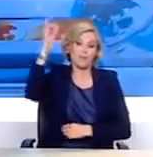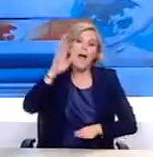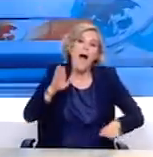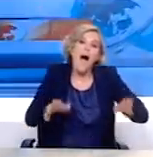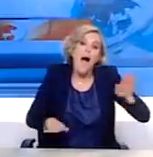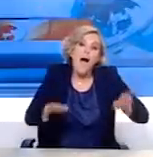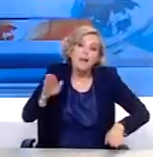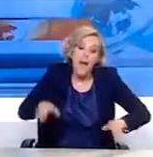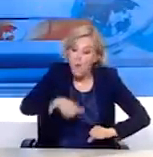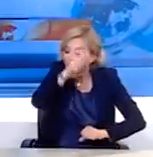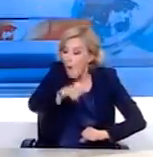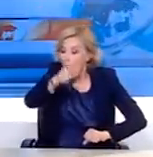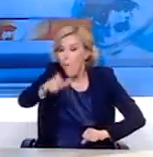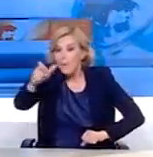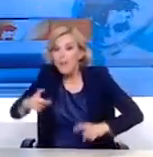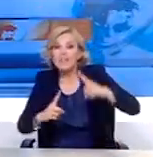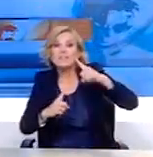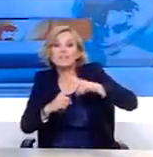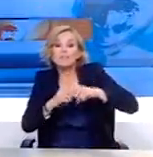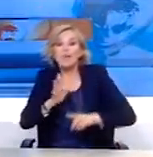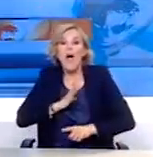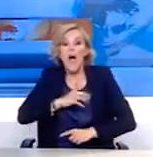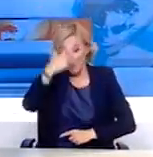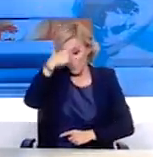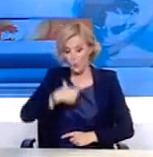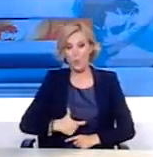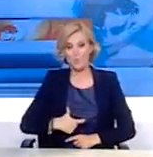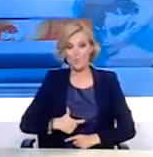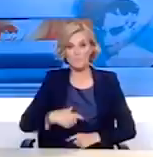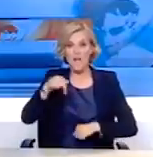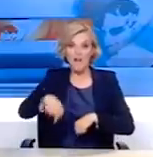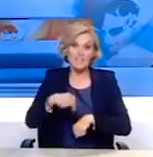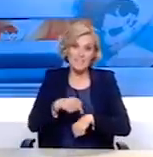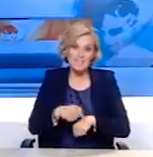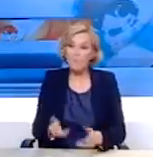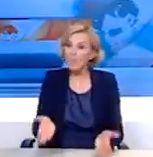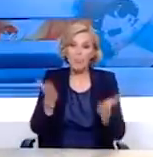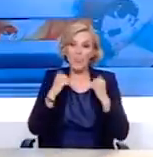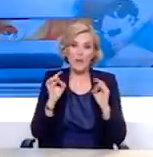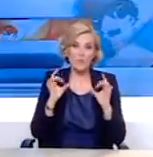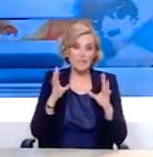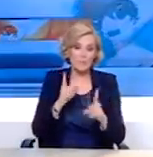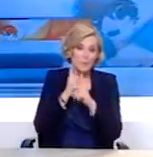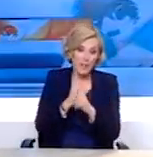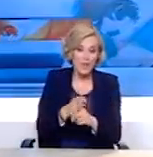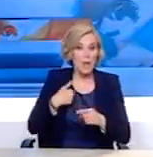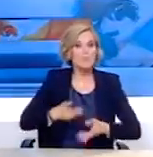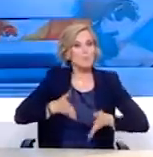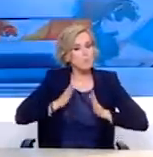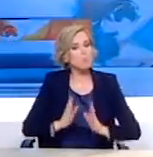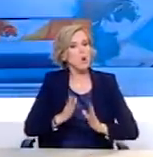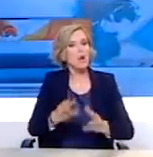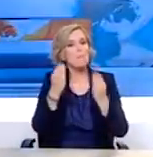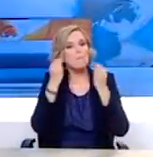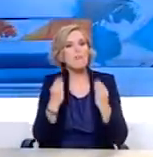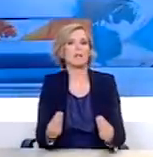χορηγούμε. Σίγουρα αυτή τη στιγμή δεν υπάρχουν κάτι περισσότερο στην παγκόσμια βιβλιογραφία. Πορευόμαστε με τα καλύτερα υπάρχοντα